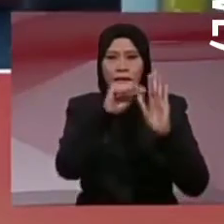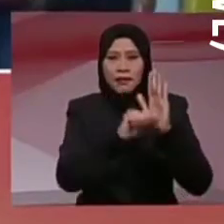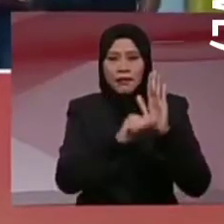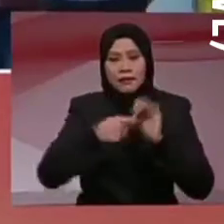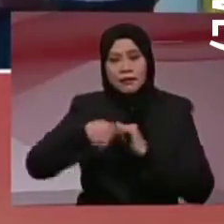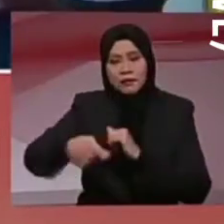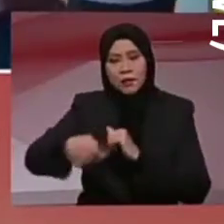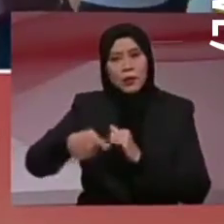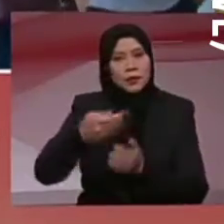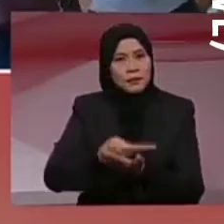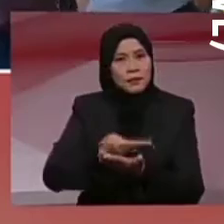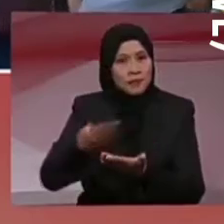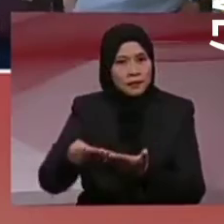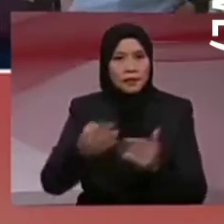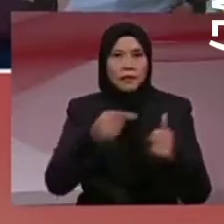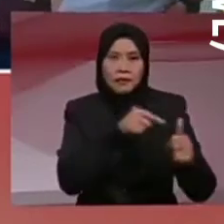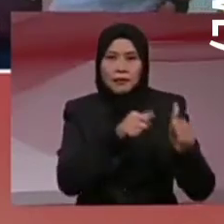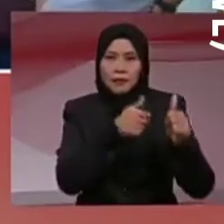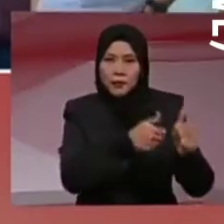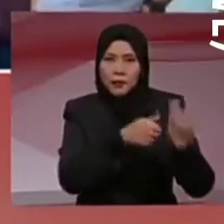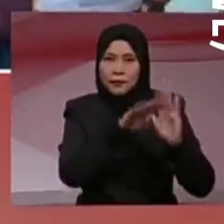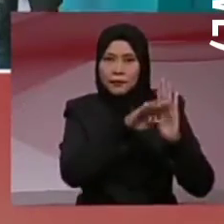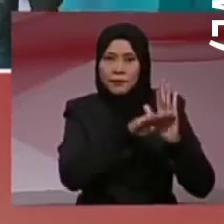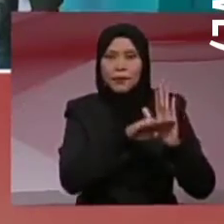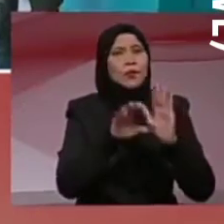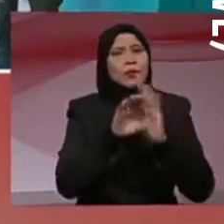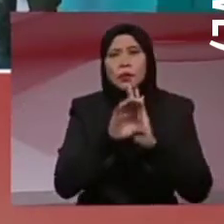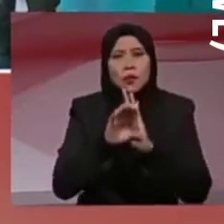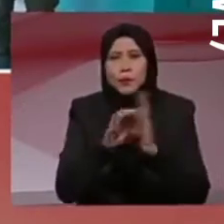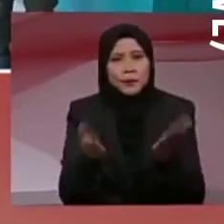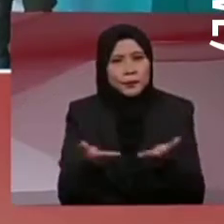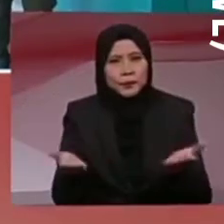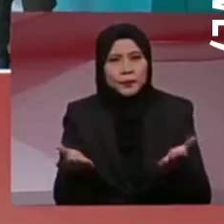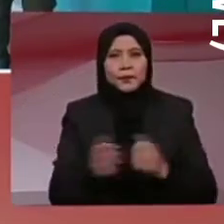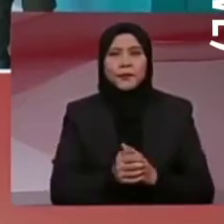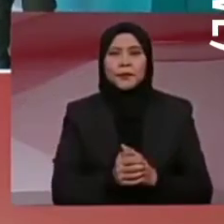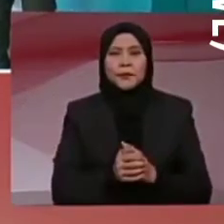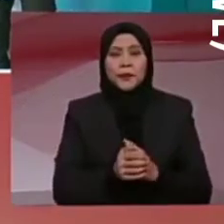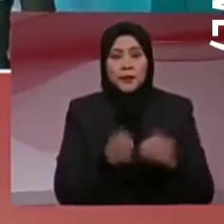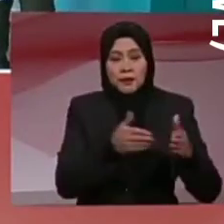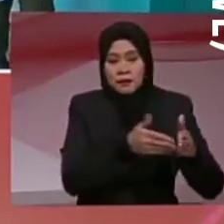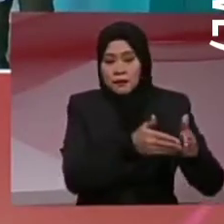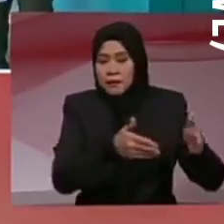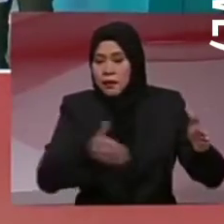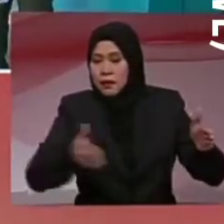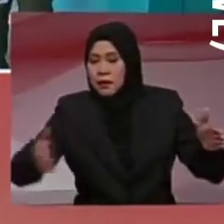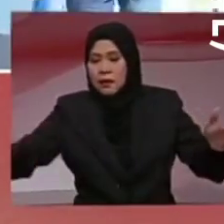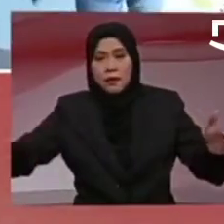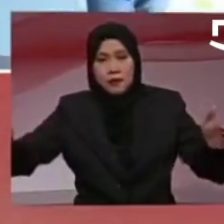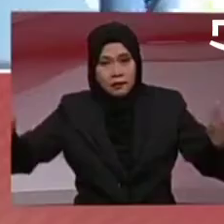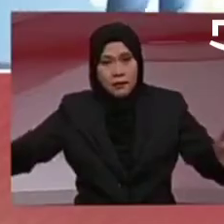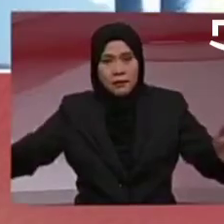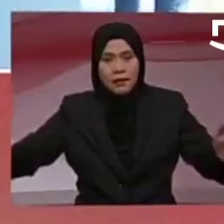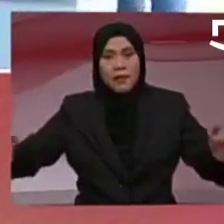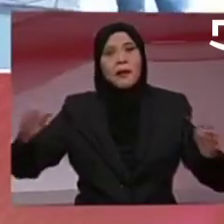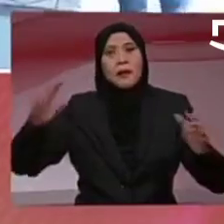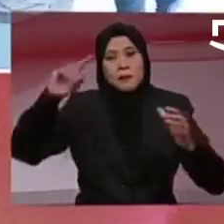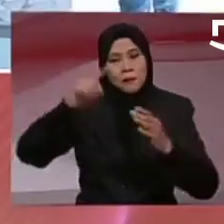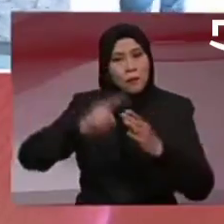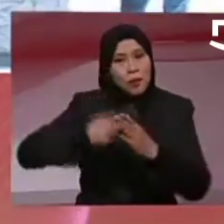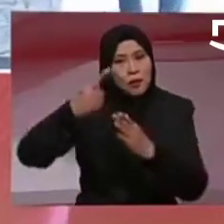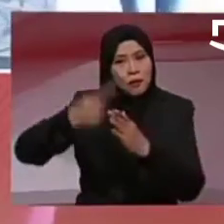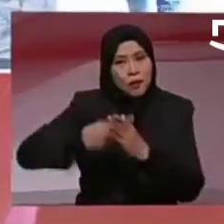beli Hai contohnya cara memanjangkan tempoh barang balik pada kadar asuransi